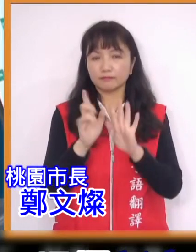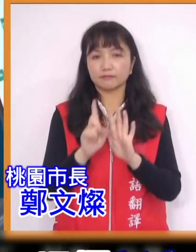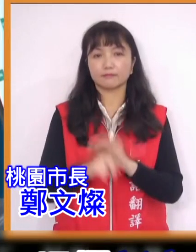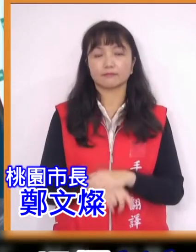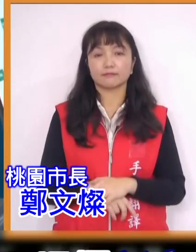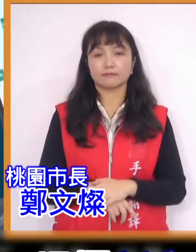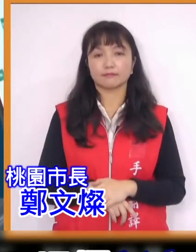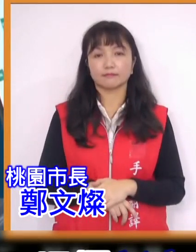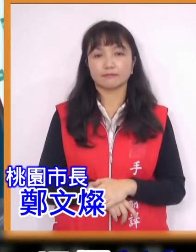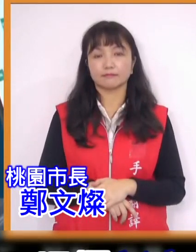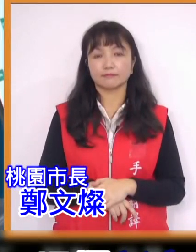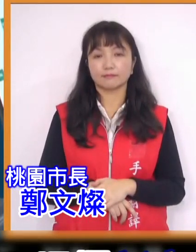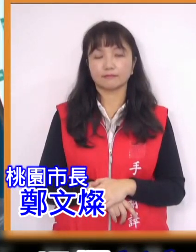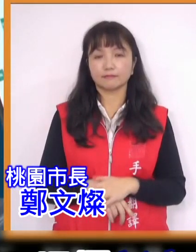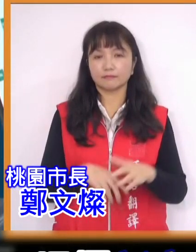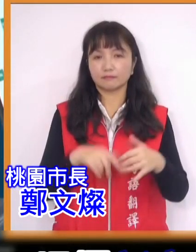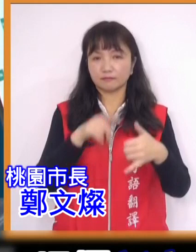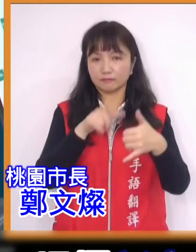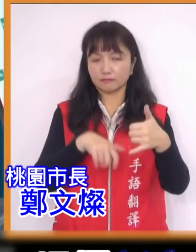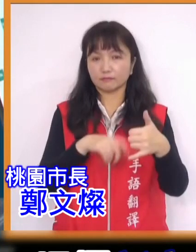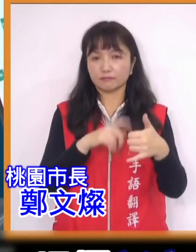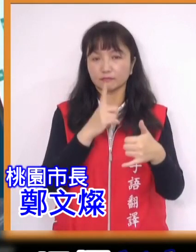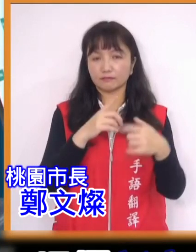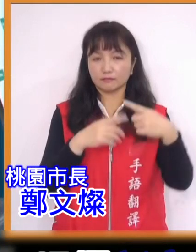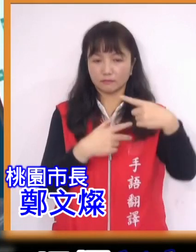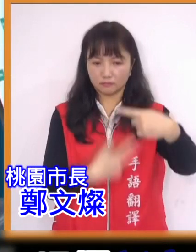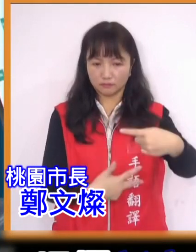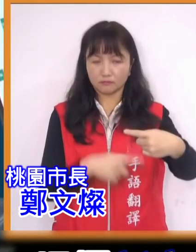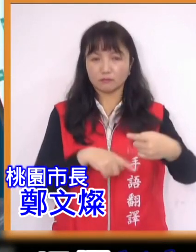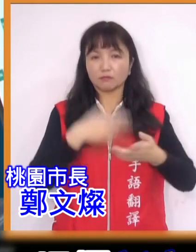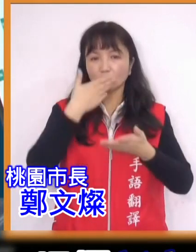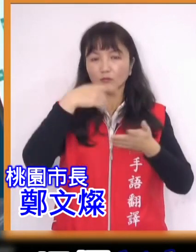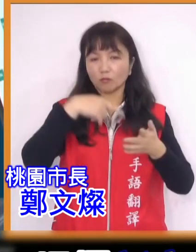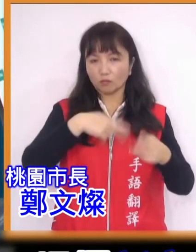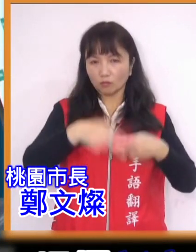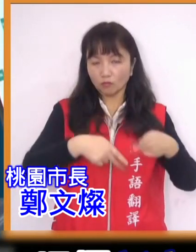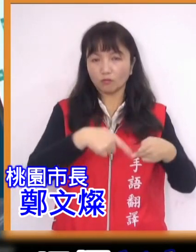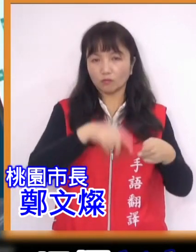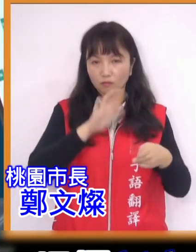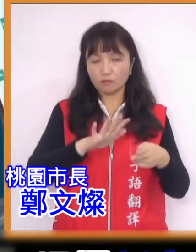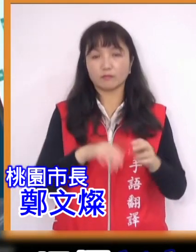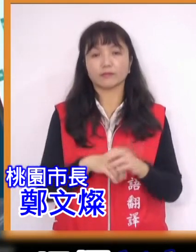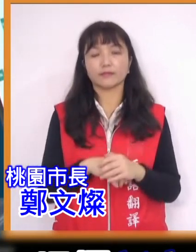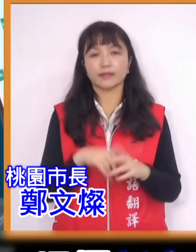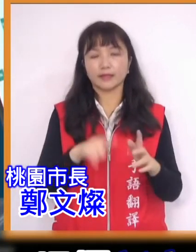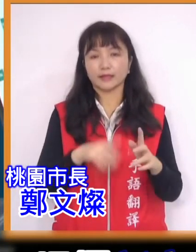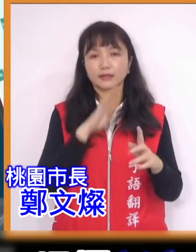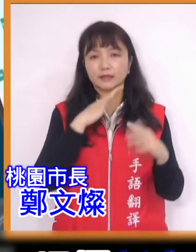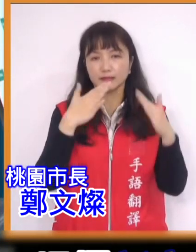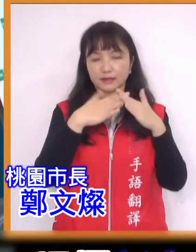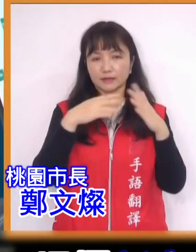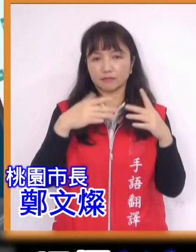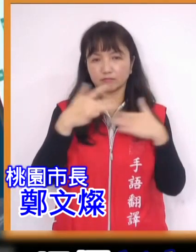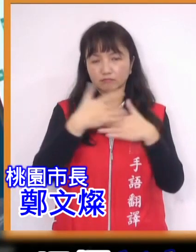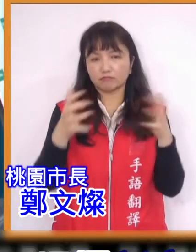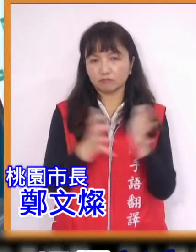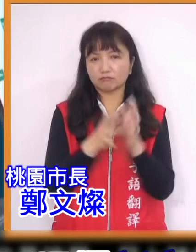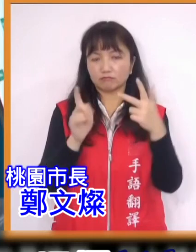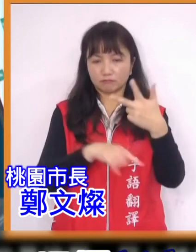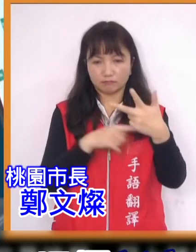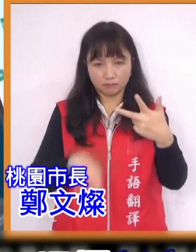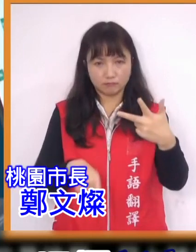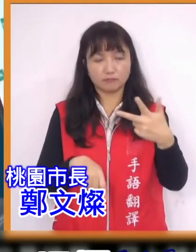个，一位是这个1月7号有用餐的，哦，他是一家七口，那其